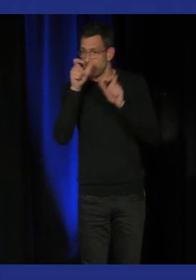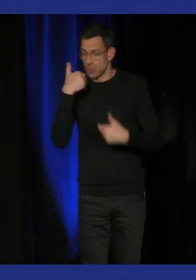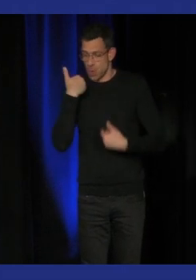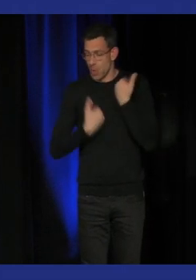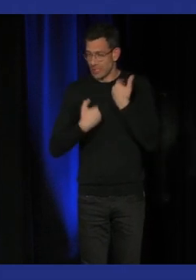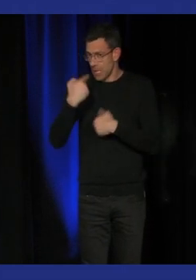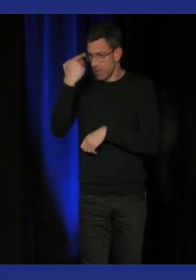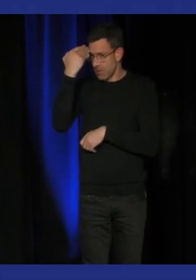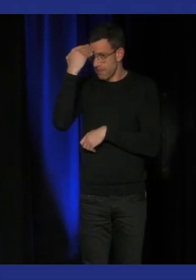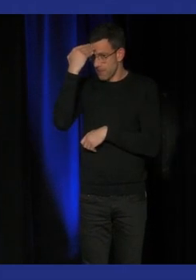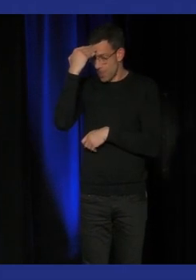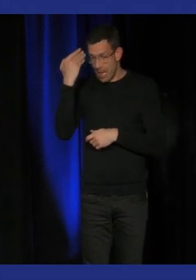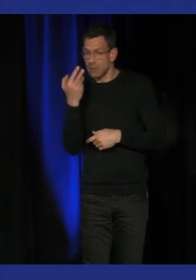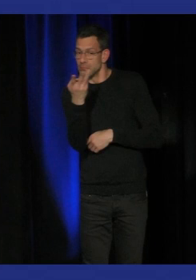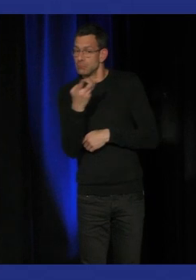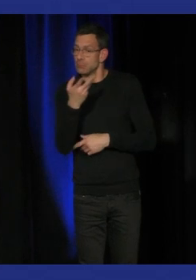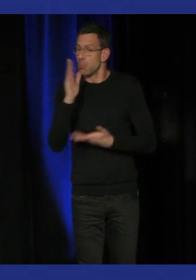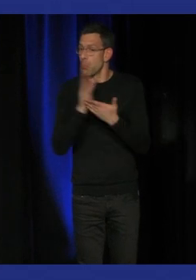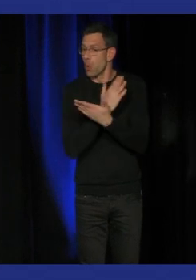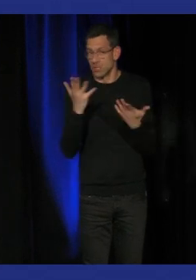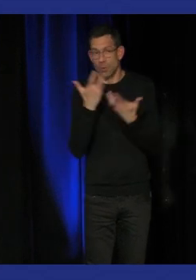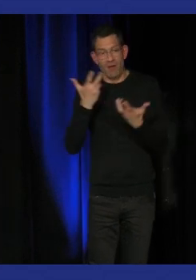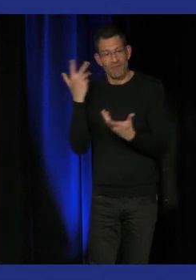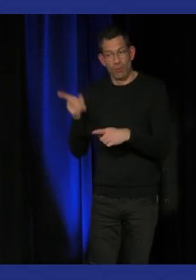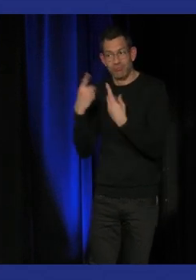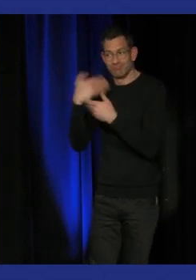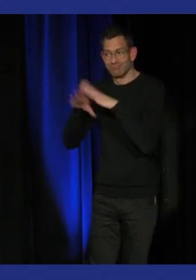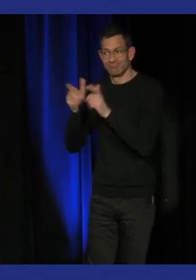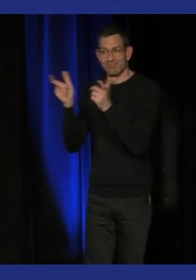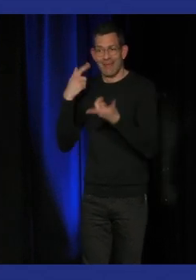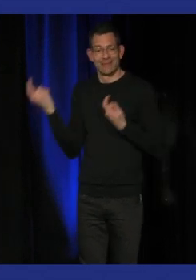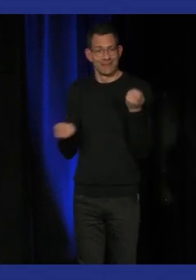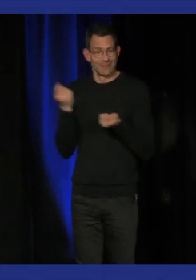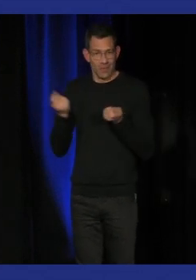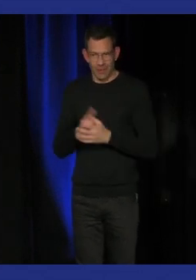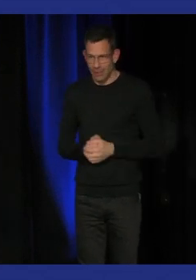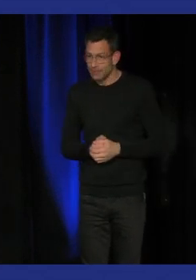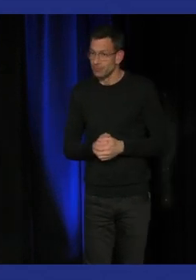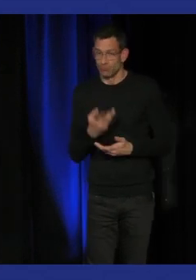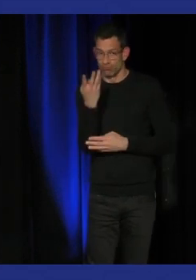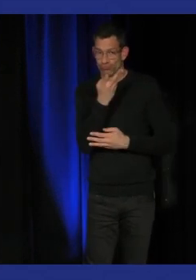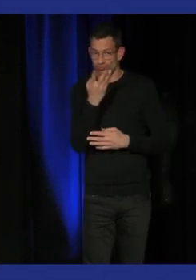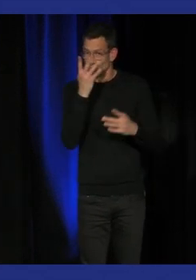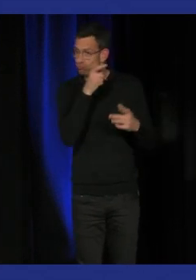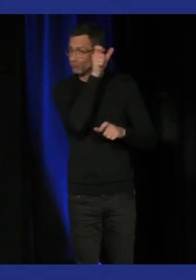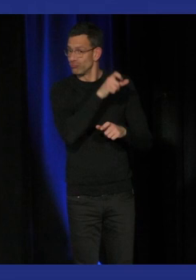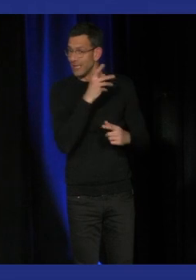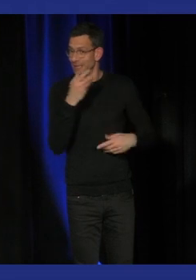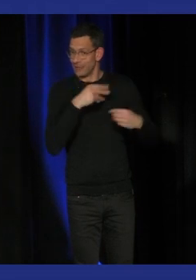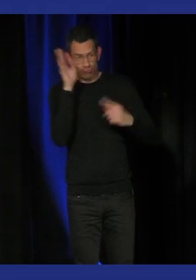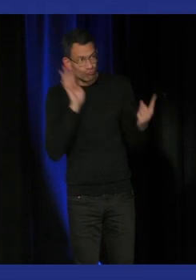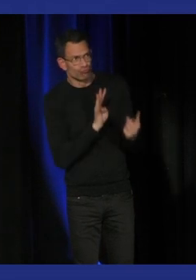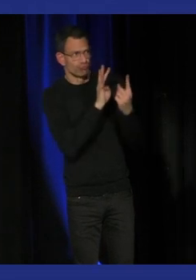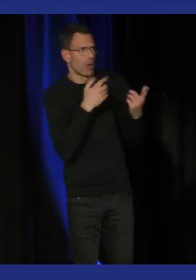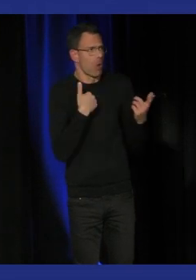avaient décidé, qui avaient un projet, c'était d'aller en boîte de nuit. Et donc elles sont allées voir le directeur de l'établissement en disant voilà, on aimerait,